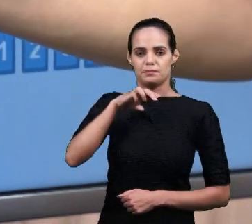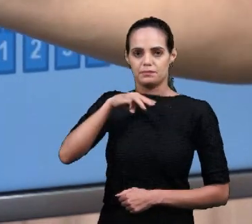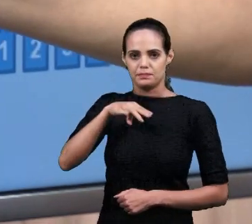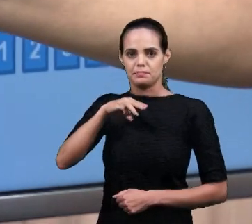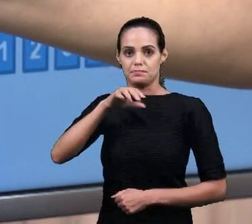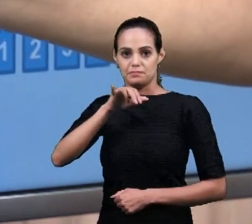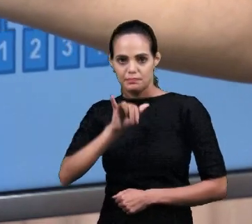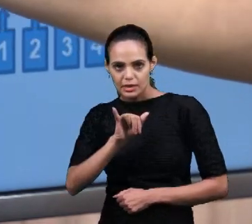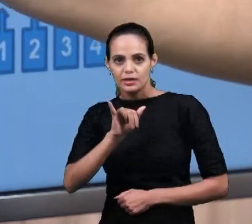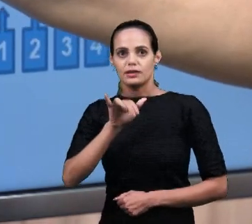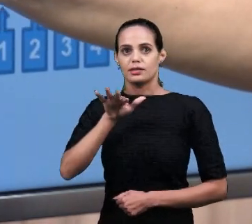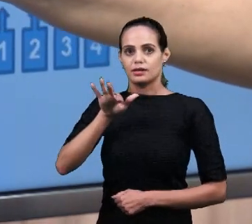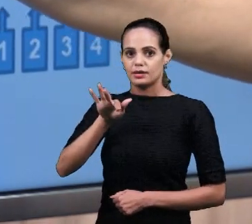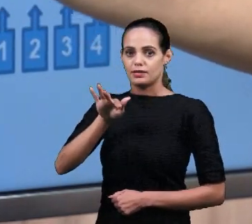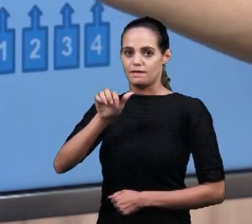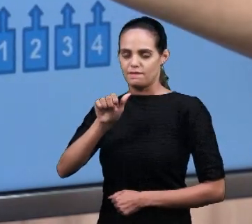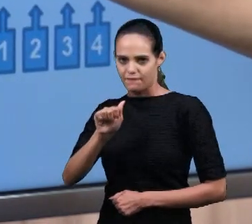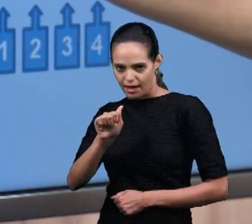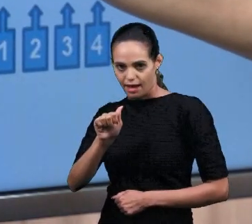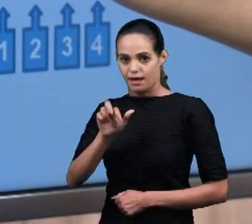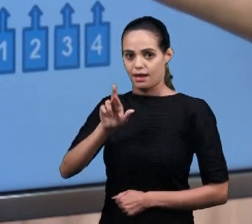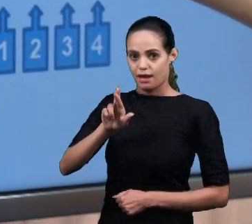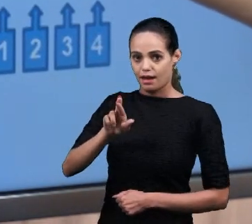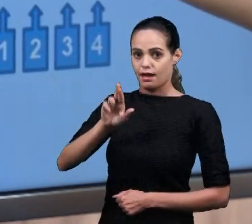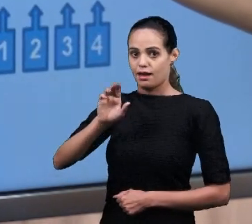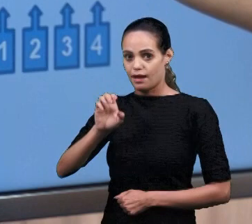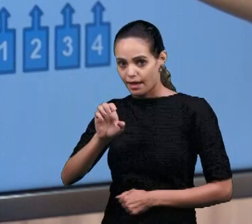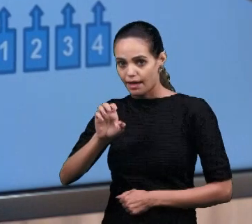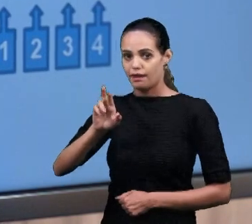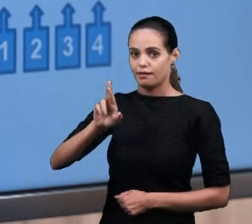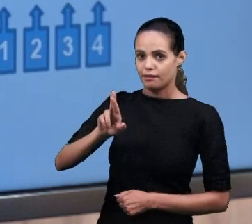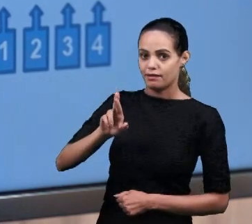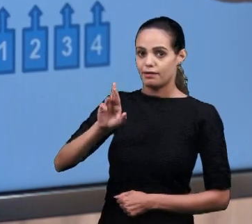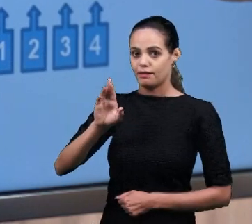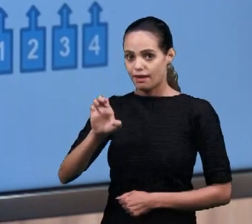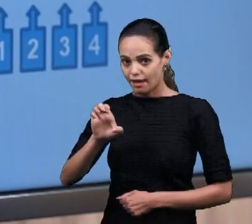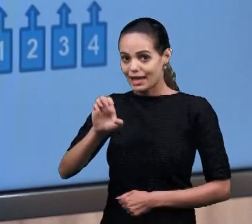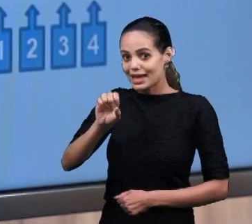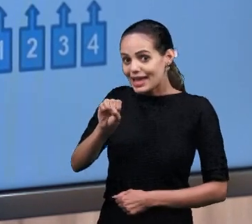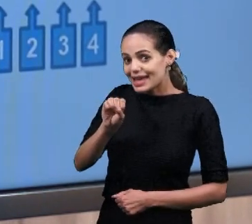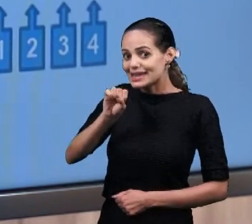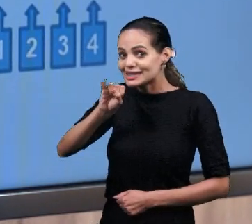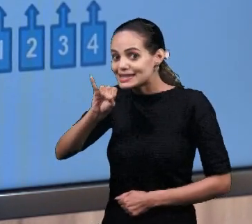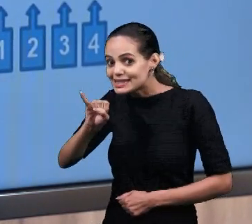Ré. Ré, mi, Fá, Si,